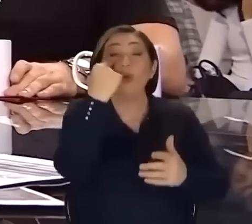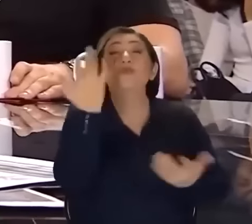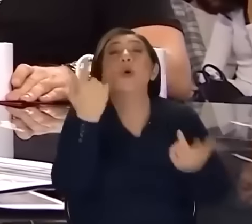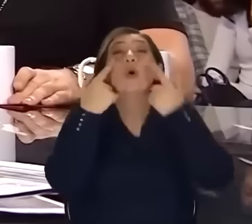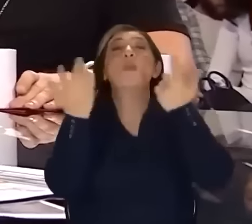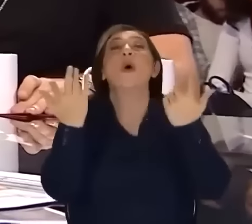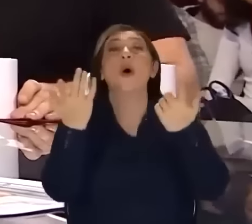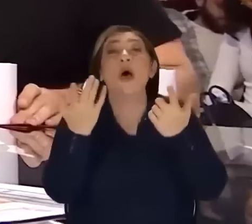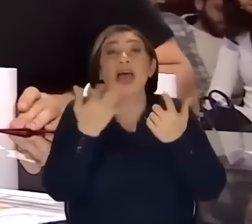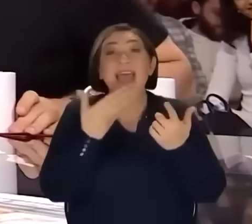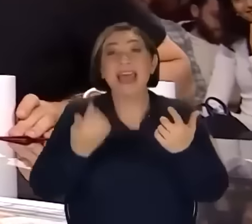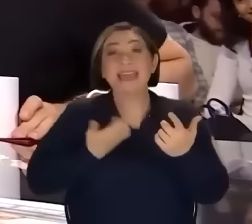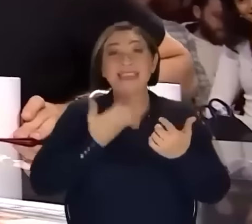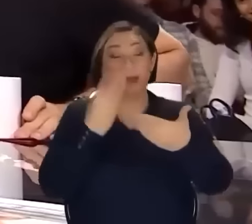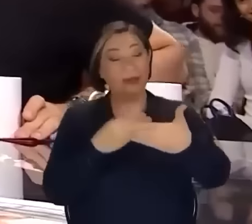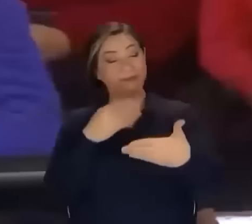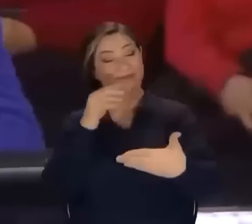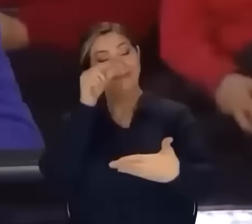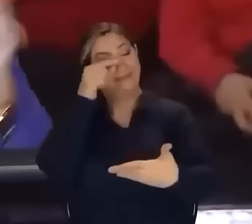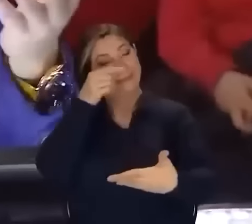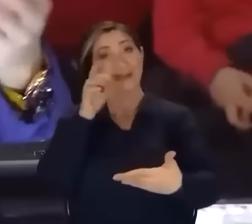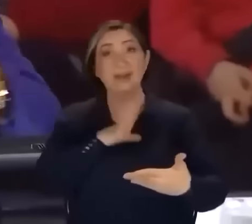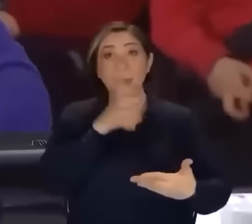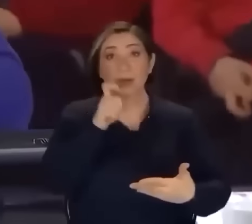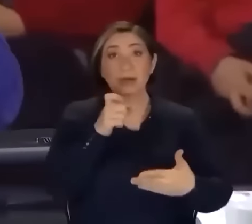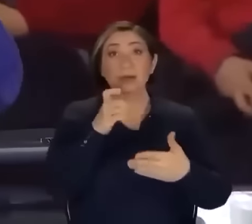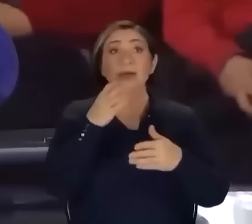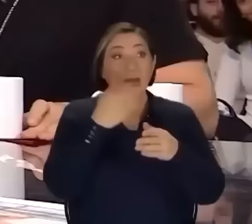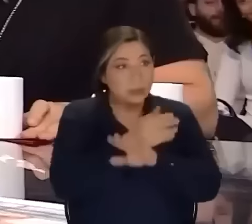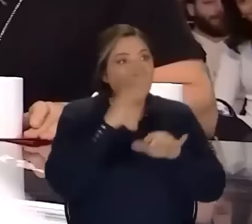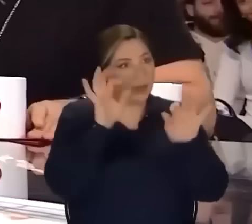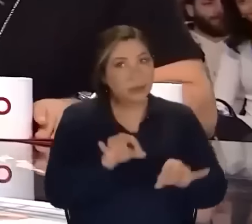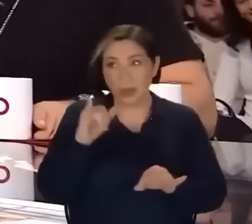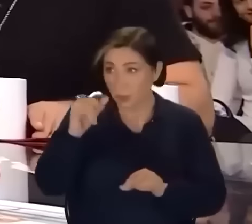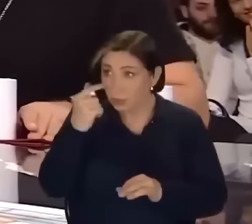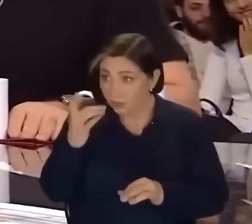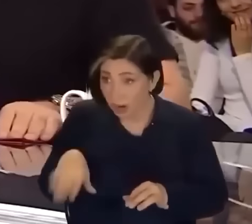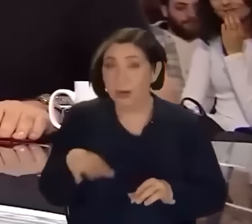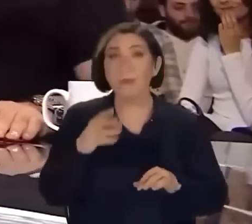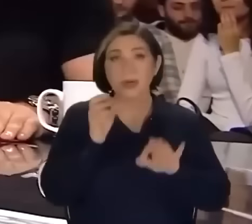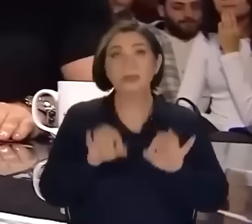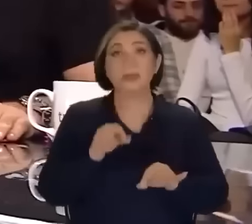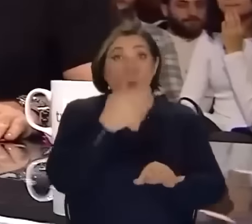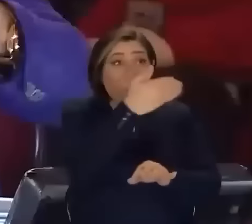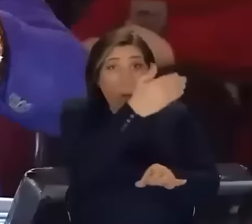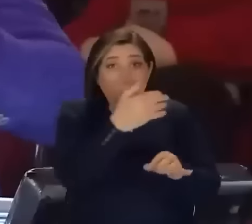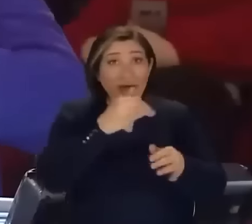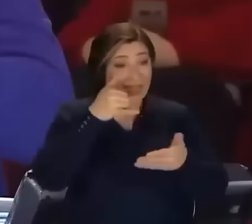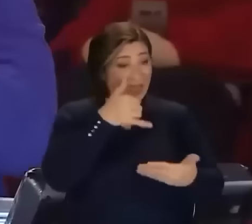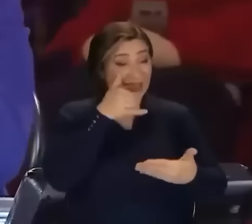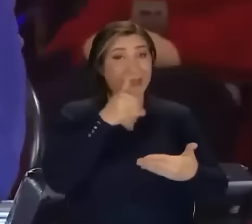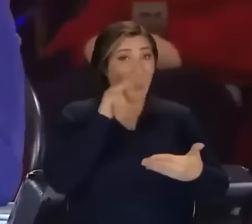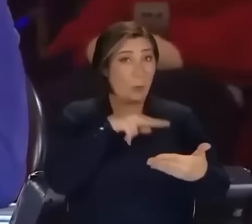görmüyor bari yakışıklı olayım y var M var İşte o Yakın